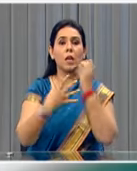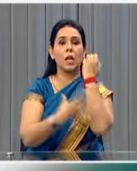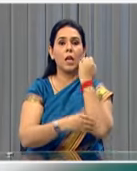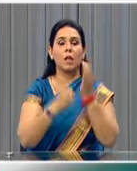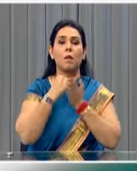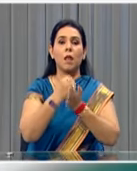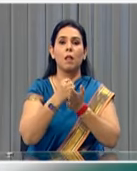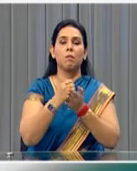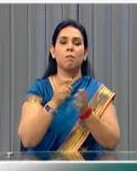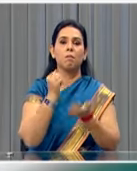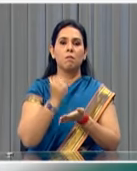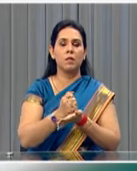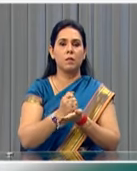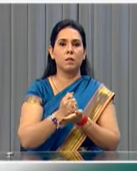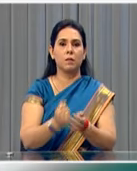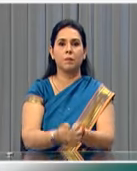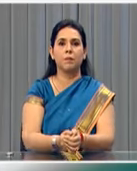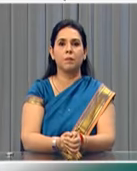आते हैं।